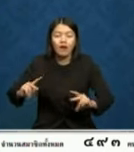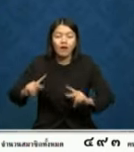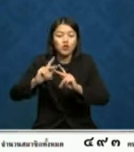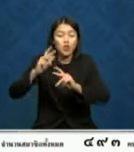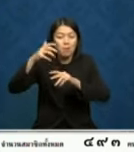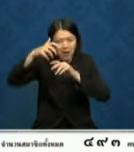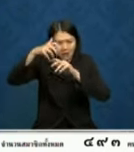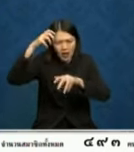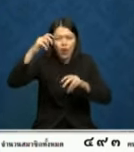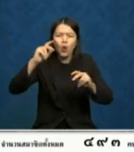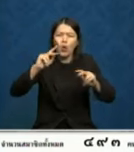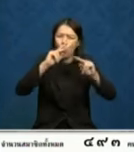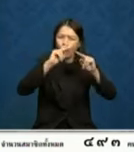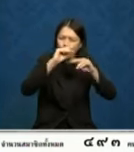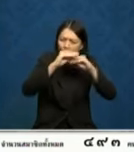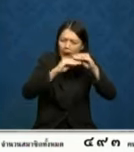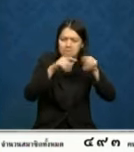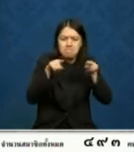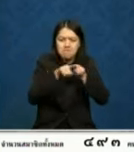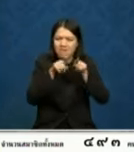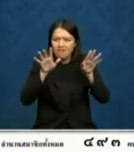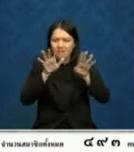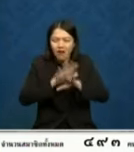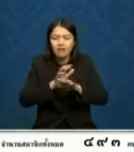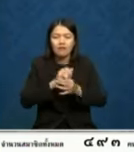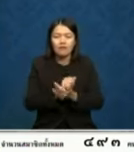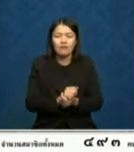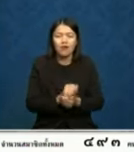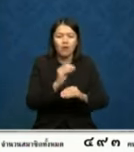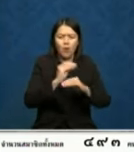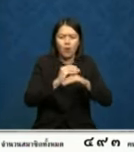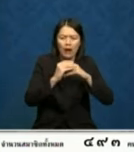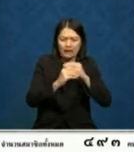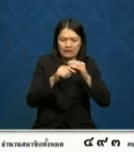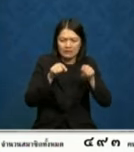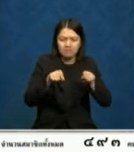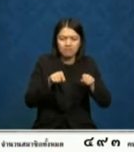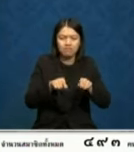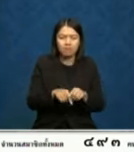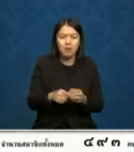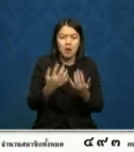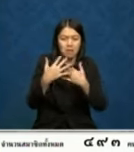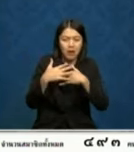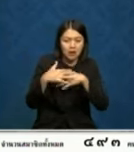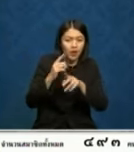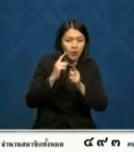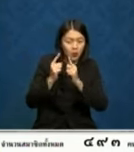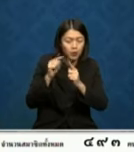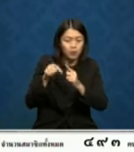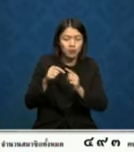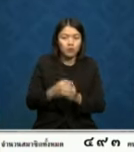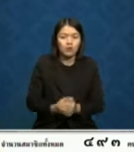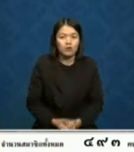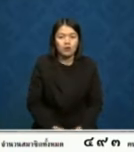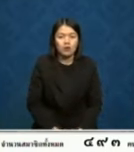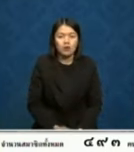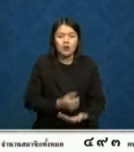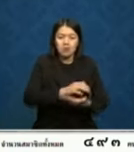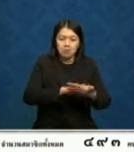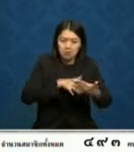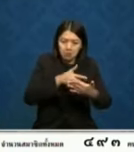เนี่ยก็มีโครงการลักษณะเดียวกันประเด็นที่ 1ก็คือโครงการตรงนี้เนี่ยครับมันมีการประสานงานหรือว่ามีมันอยู่ใน